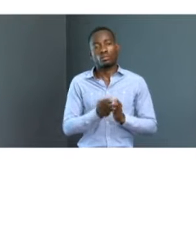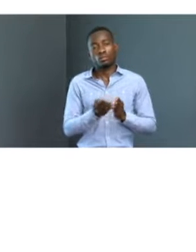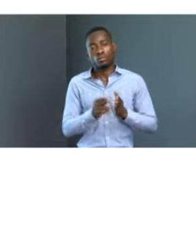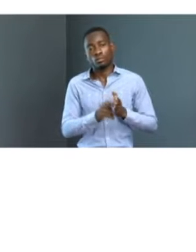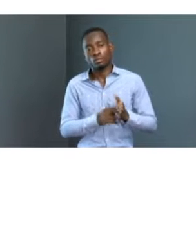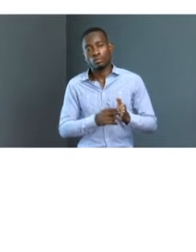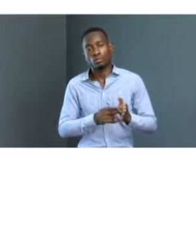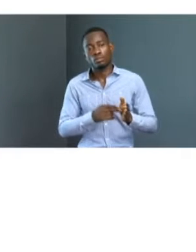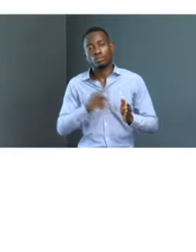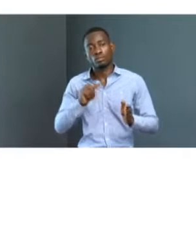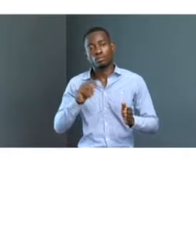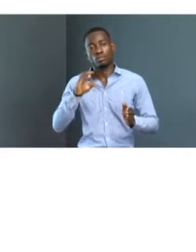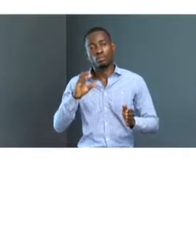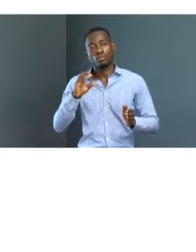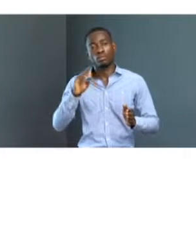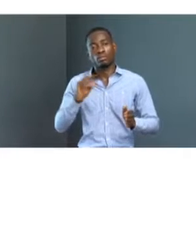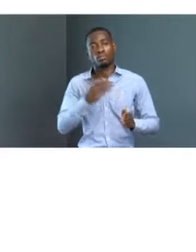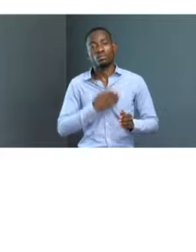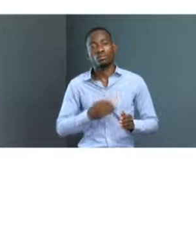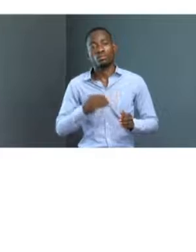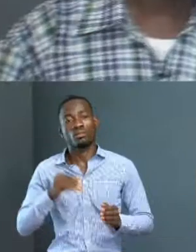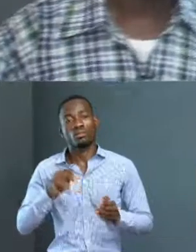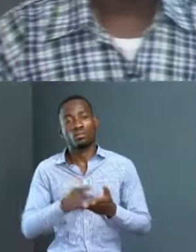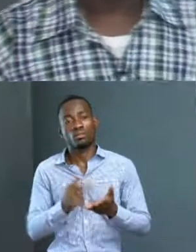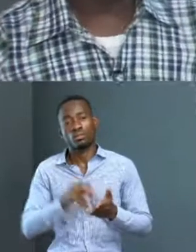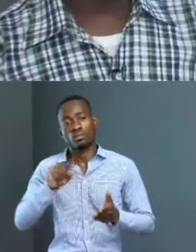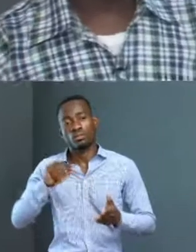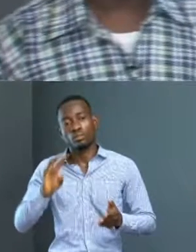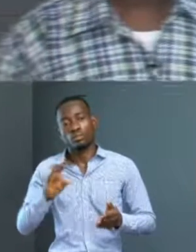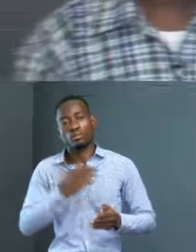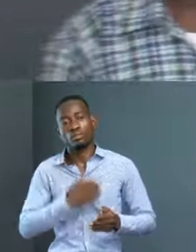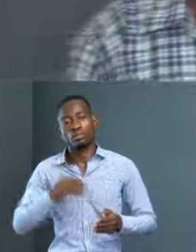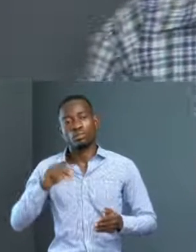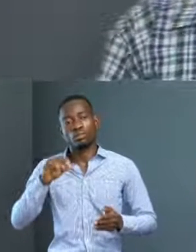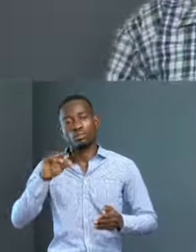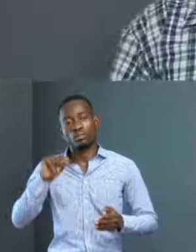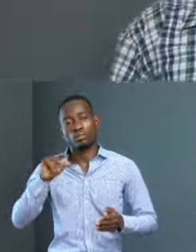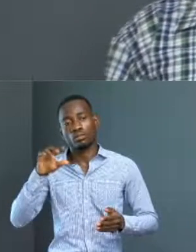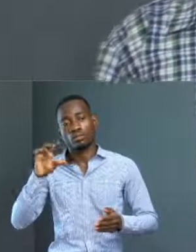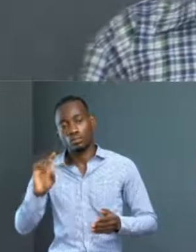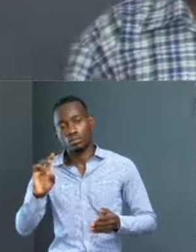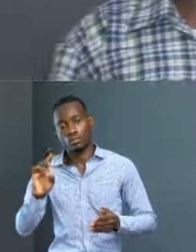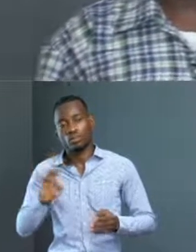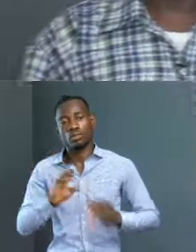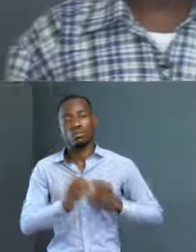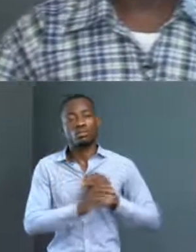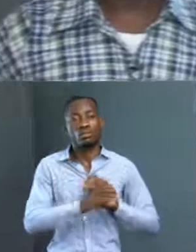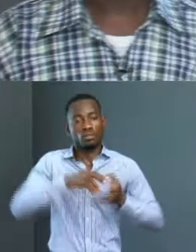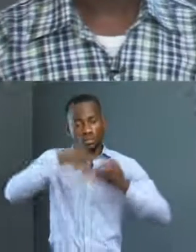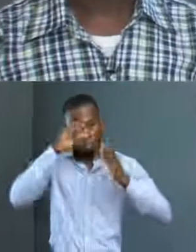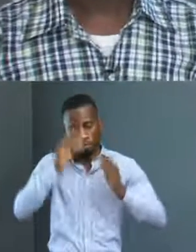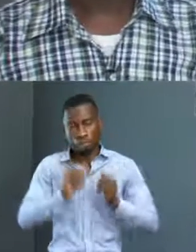aux pages 26 et 27. Chers élèves, ne vous éloignez pas trop de vos